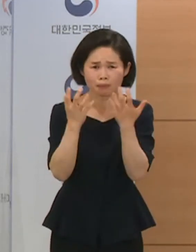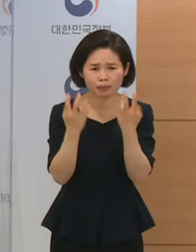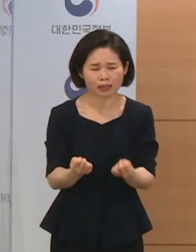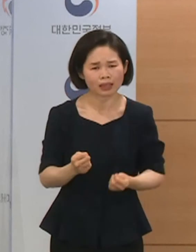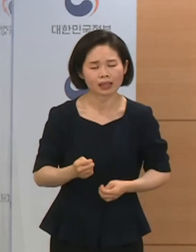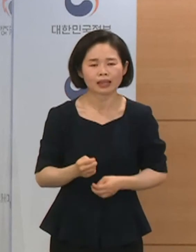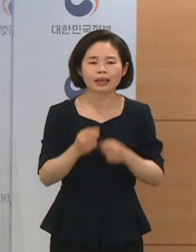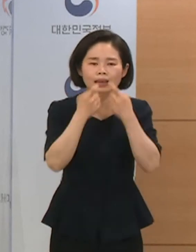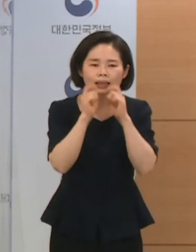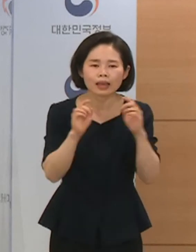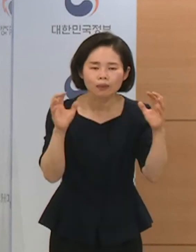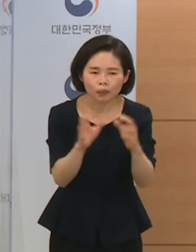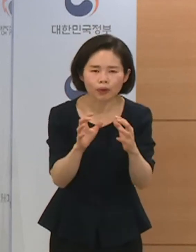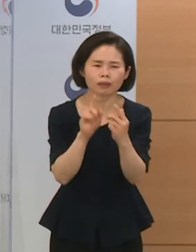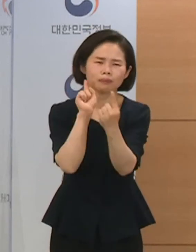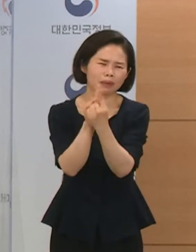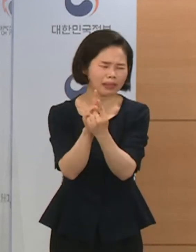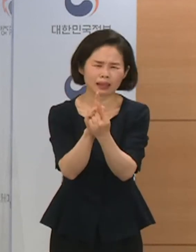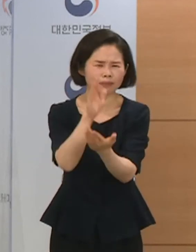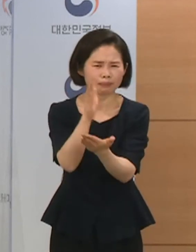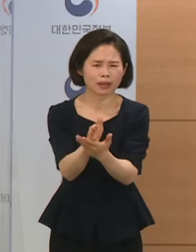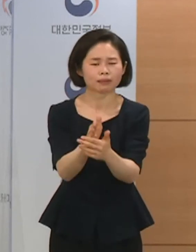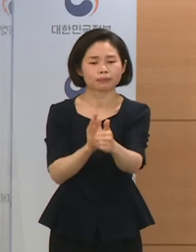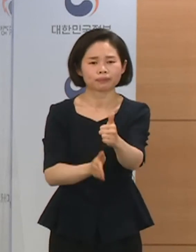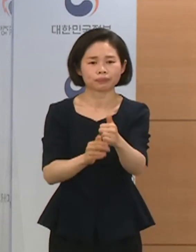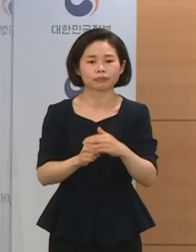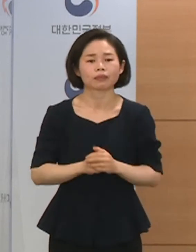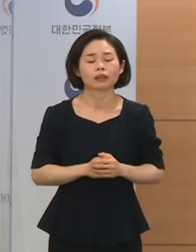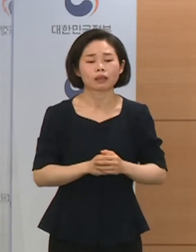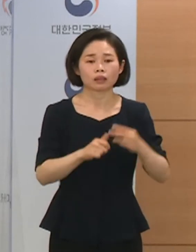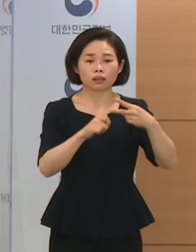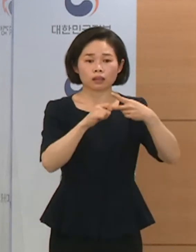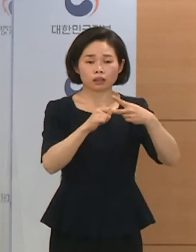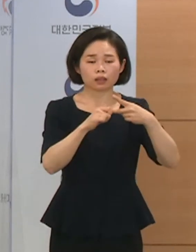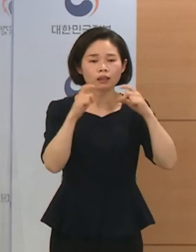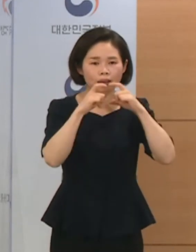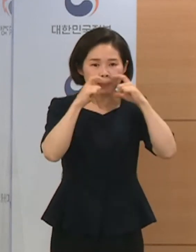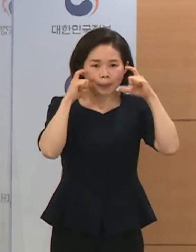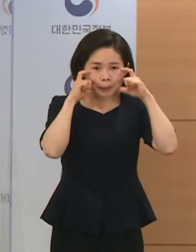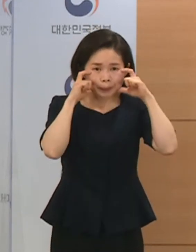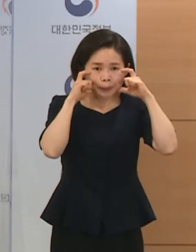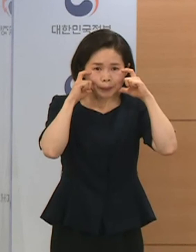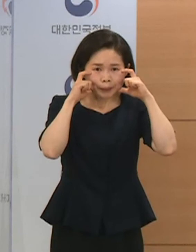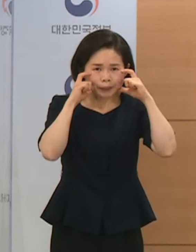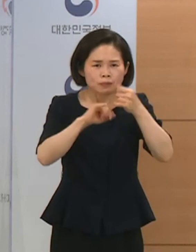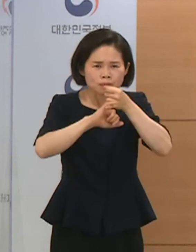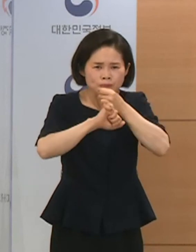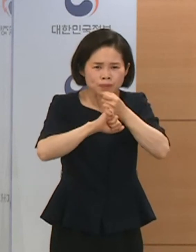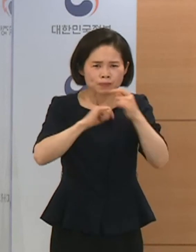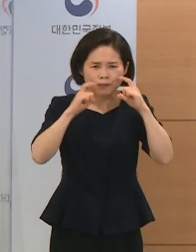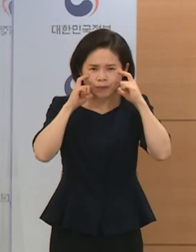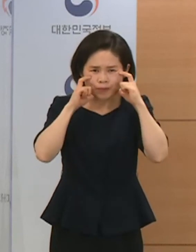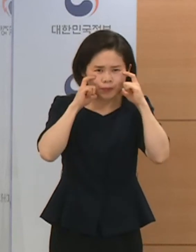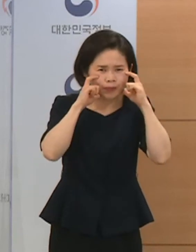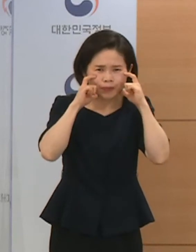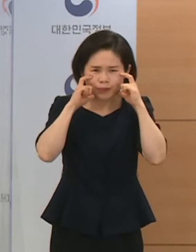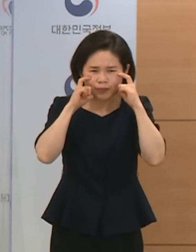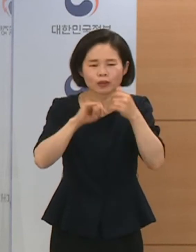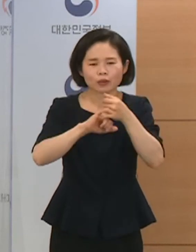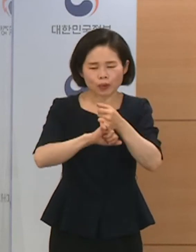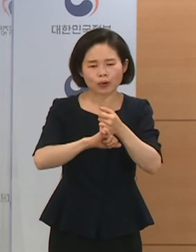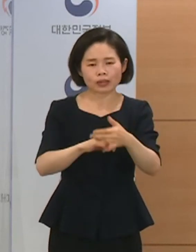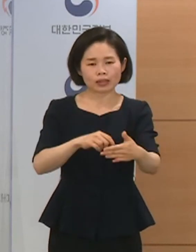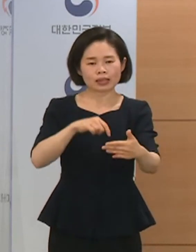모임들, 만남들을 최소화해 주시길 바랍니다. 두 번째는 마스크 착용을 철저히 해주시기를 부탁을 드립니다. 실내외,